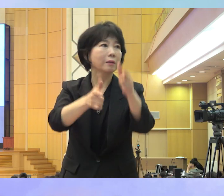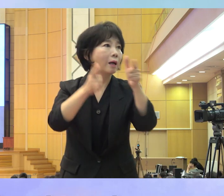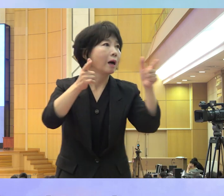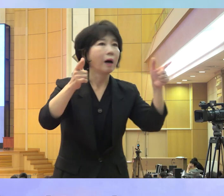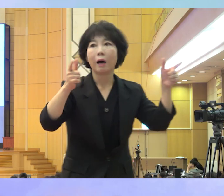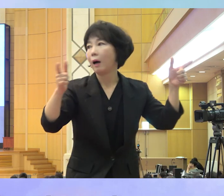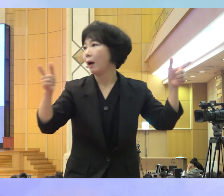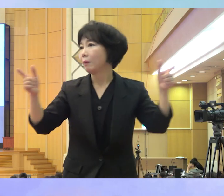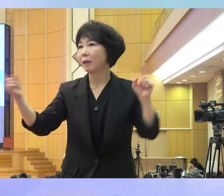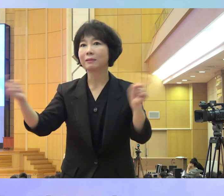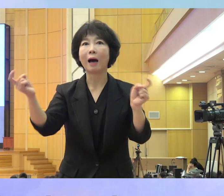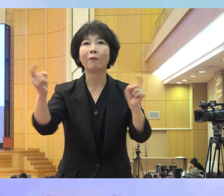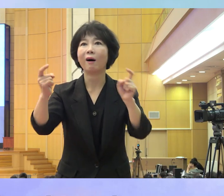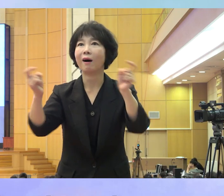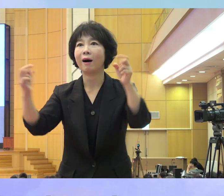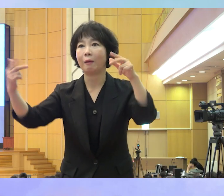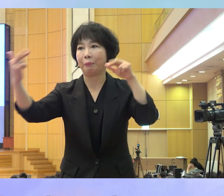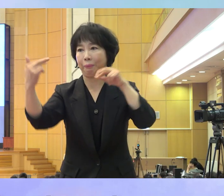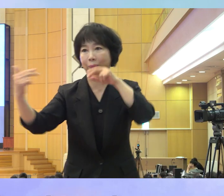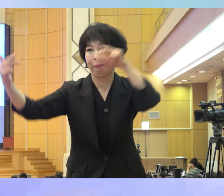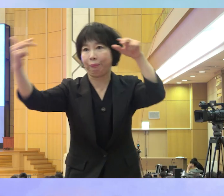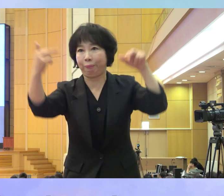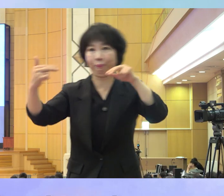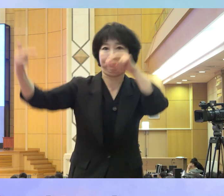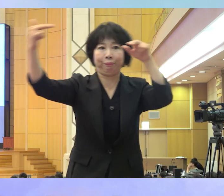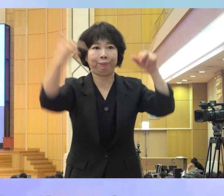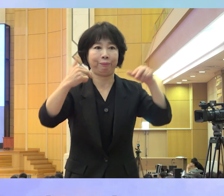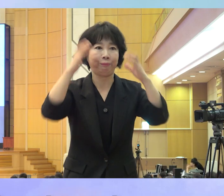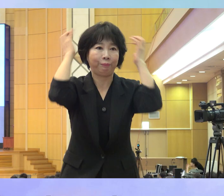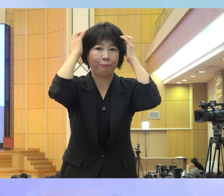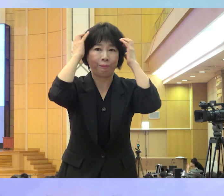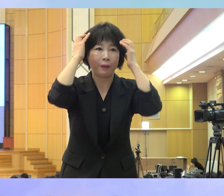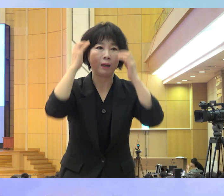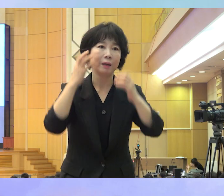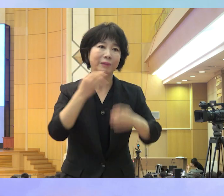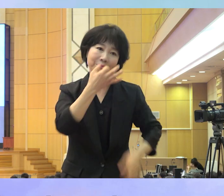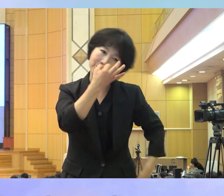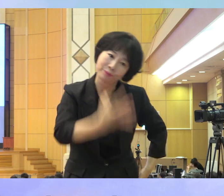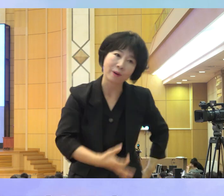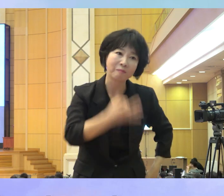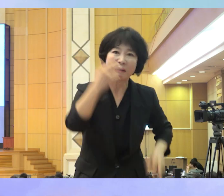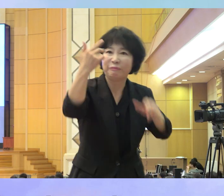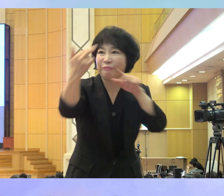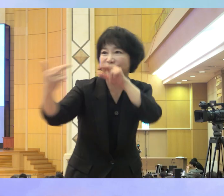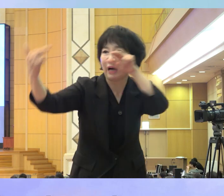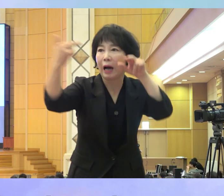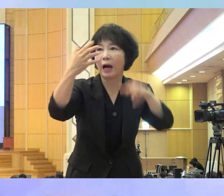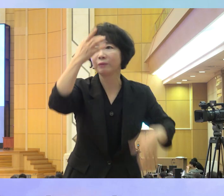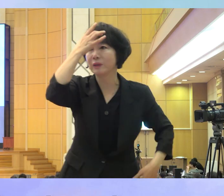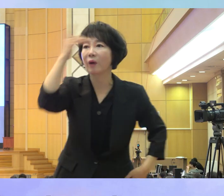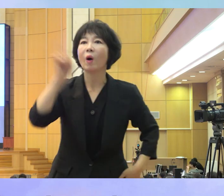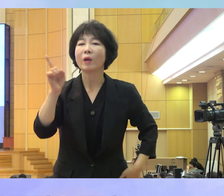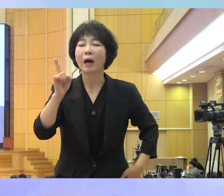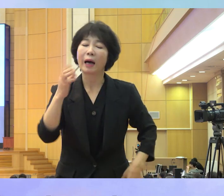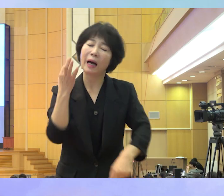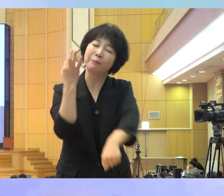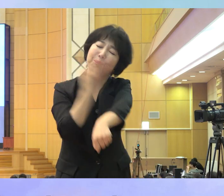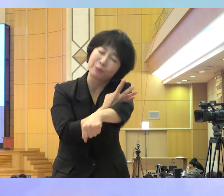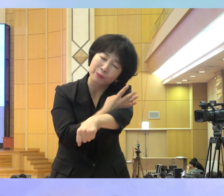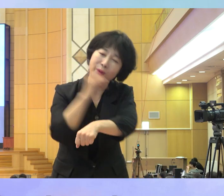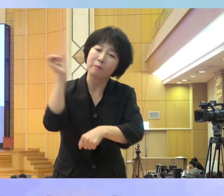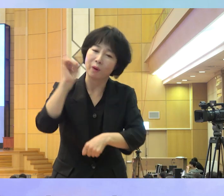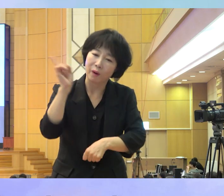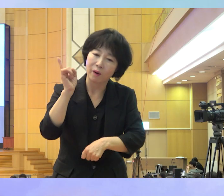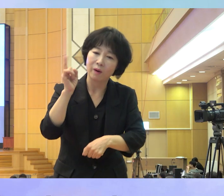선지자라고 한다는 둥, 아니면 그리스도라고 하고 막 이런 쟁론이. 그래서 7장